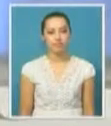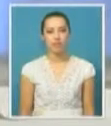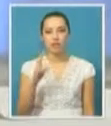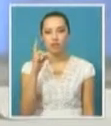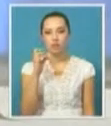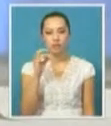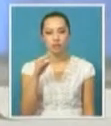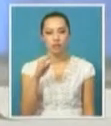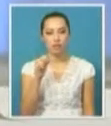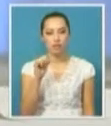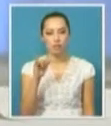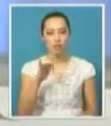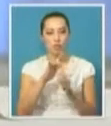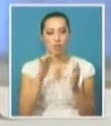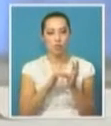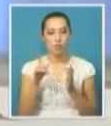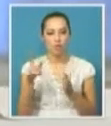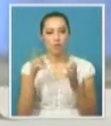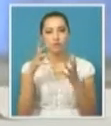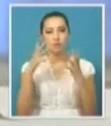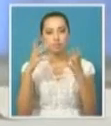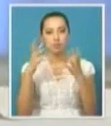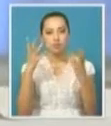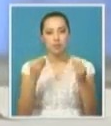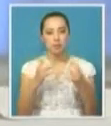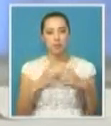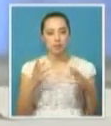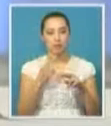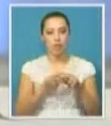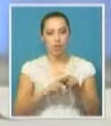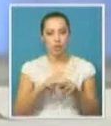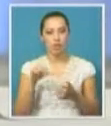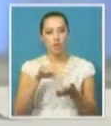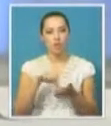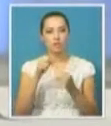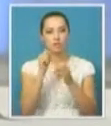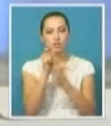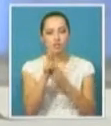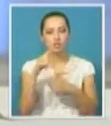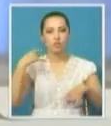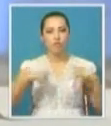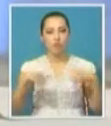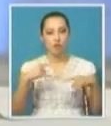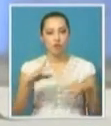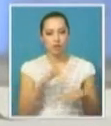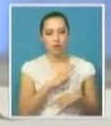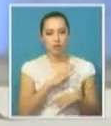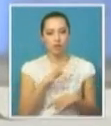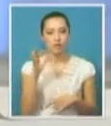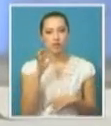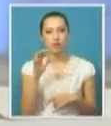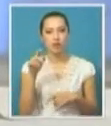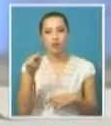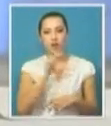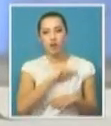Кентау қаласында қала күніне орай мекемелердің арасында футболдан жарыс өтті. Оған 13 команда қатысты. Мұндағы мақсат мекеме қызметкерлерінің тек